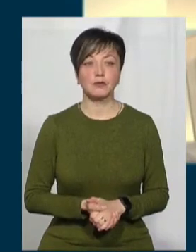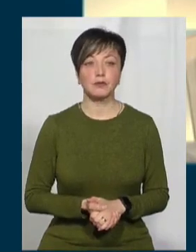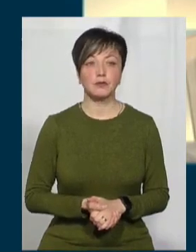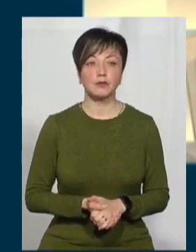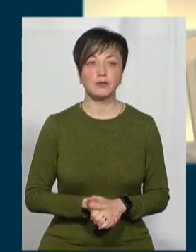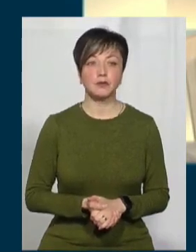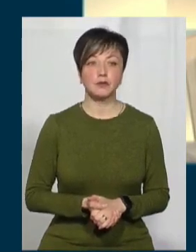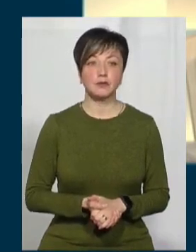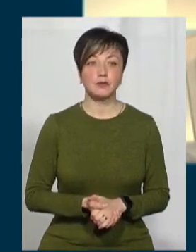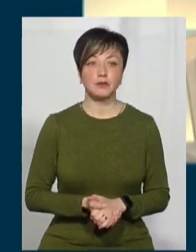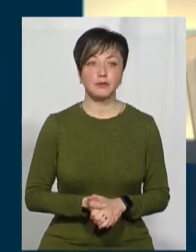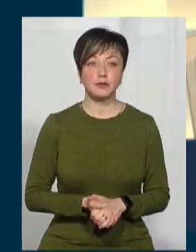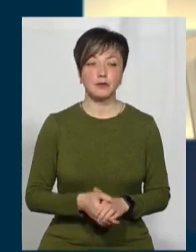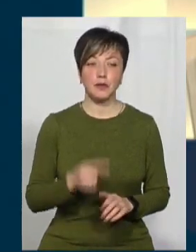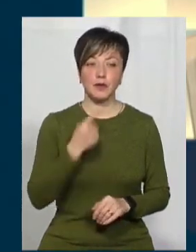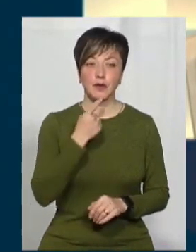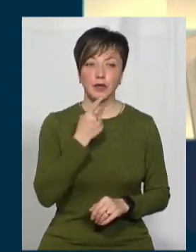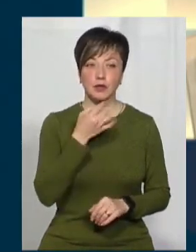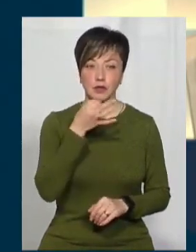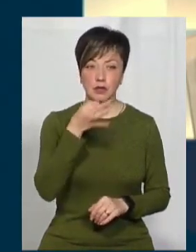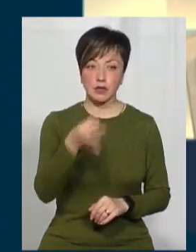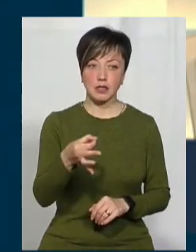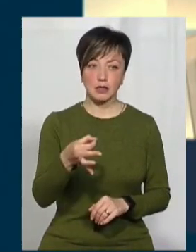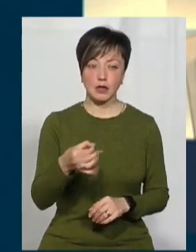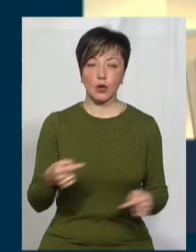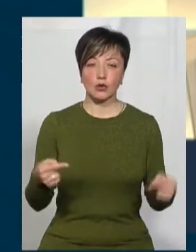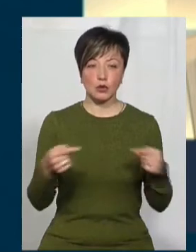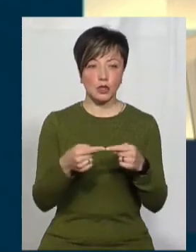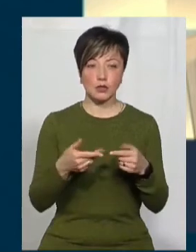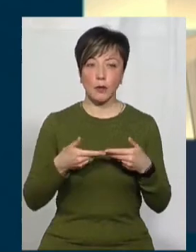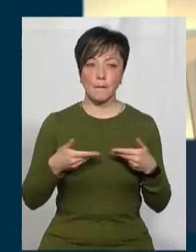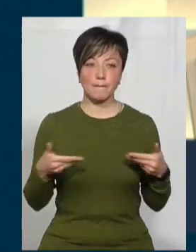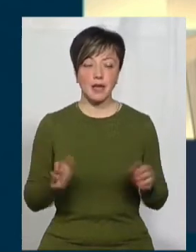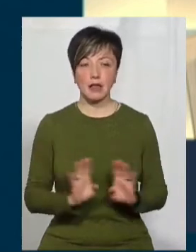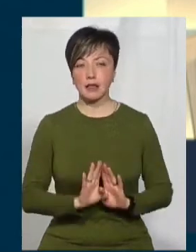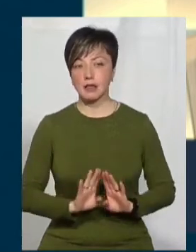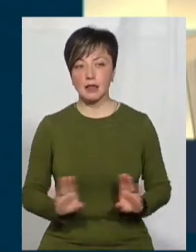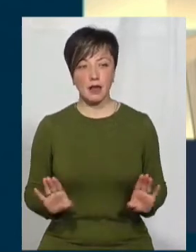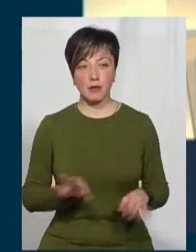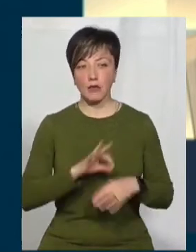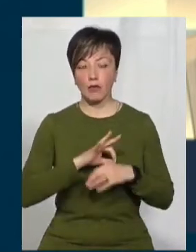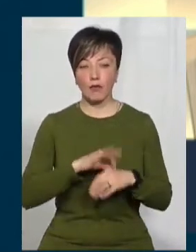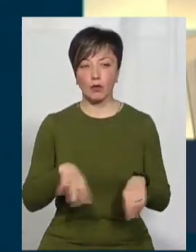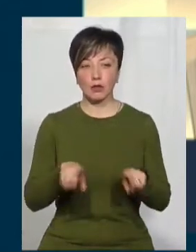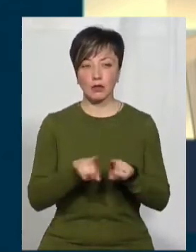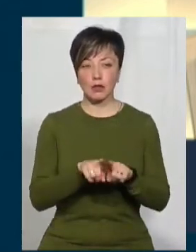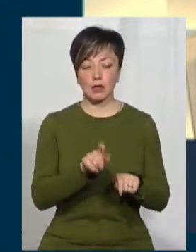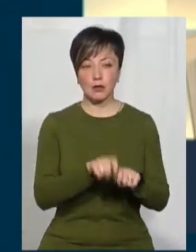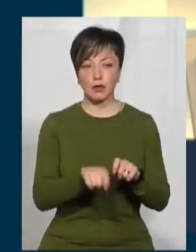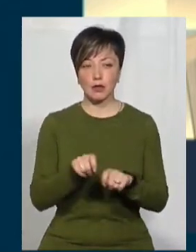Ну, тут важко сказати однозначно. Ми не проводили такий секторальний моніторинг